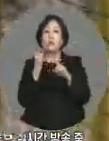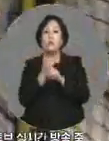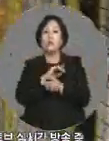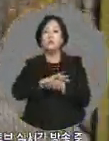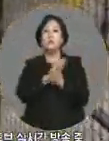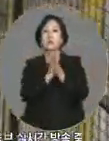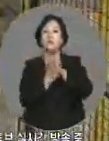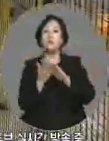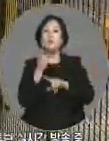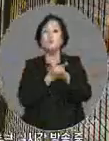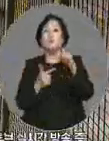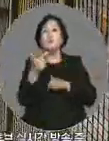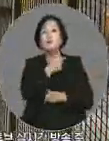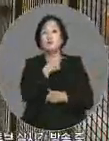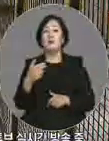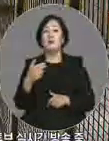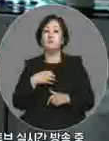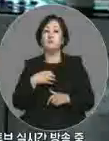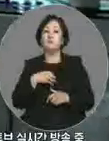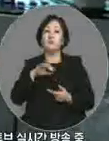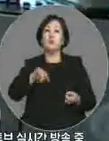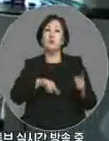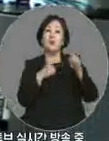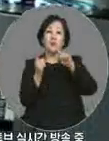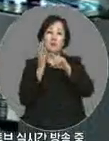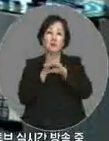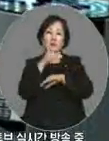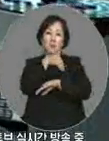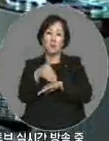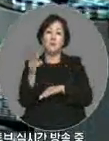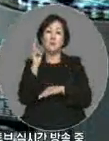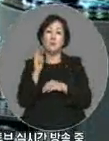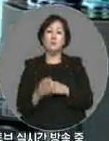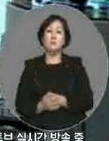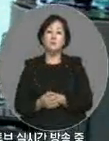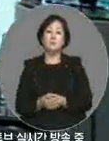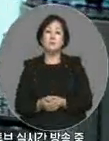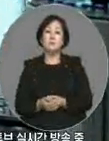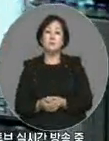위기 반전의 계기가 될지 주목됩니다. UBC 뉴스 김익현입니다.